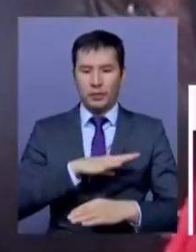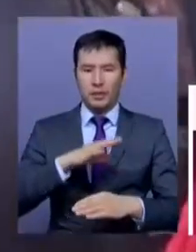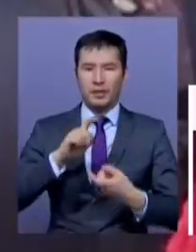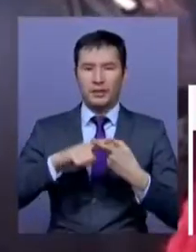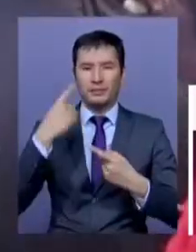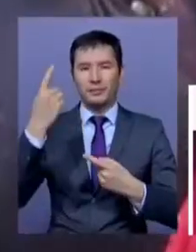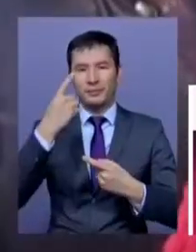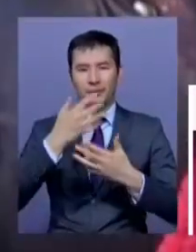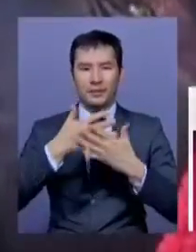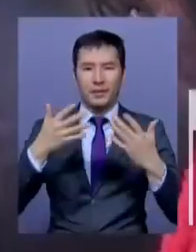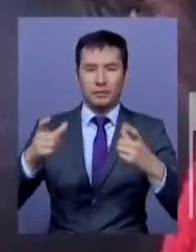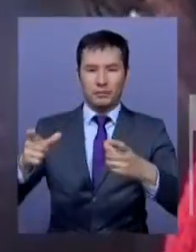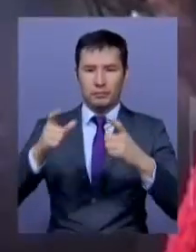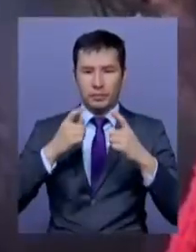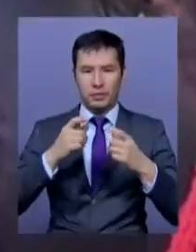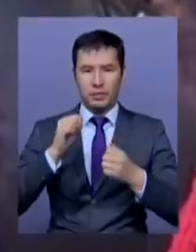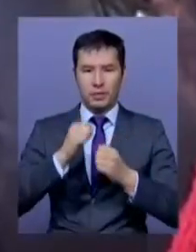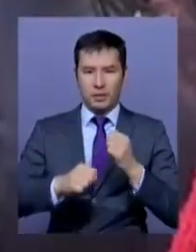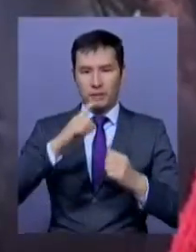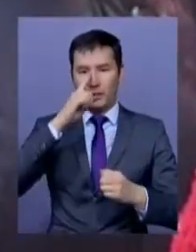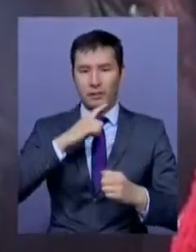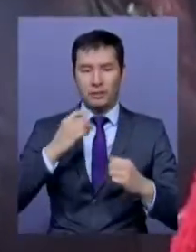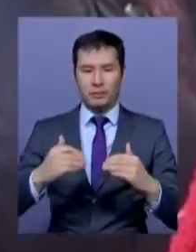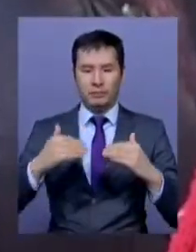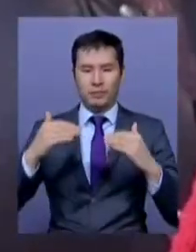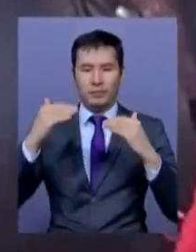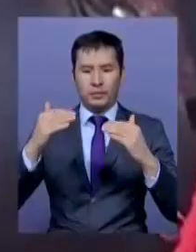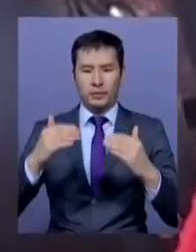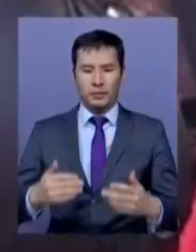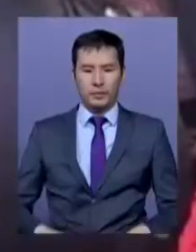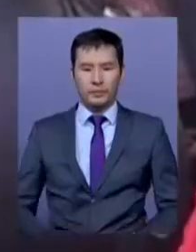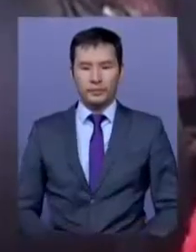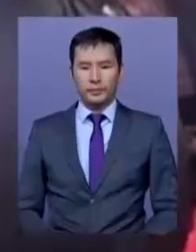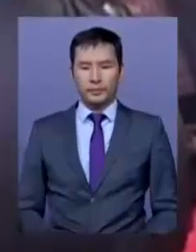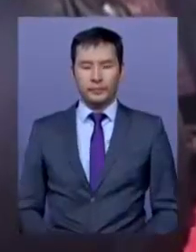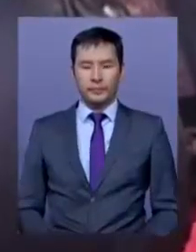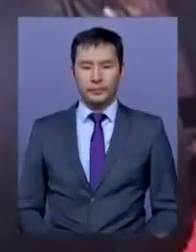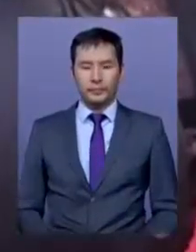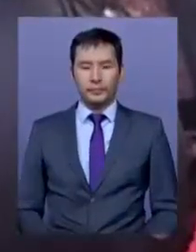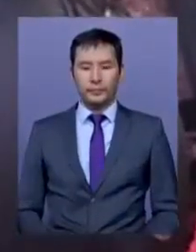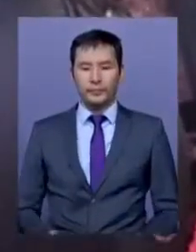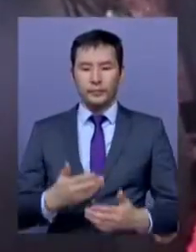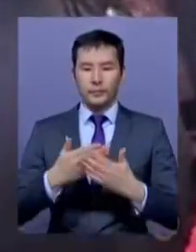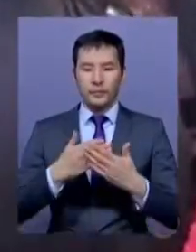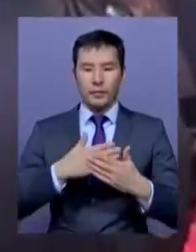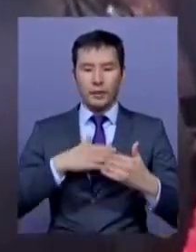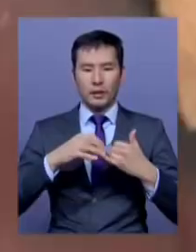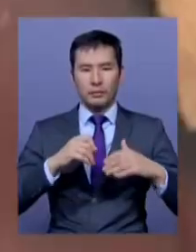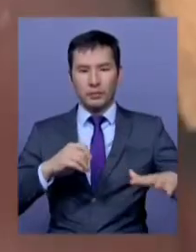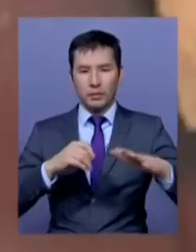есептейтінін түсінбейміз, сол үшін үнемі дау туады. Құдды бір адам аяғы баспайтын аралда тұратын сияқтымыз. Мәселемізді ешкім